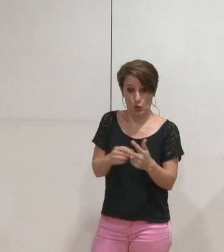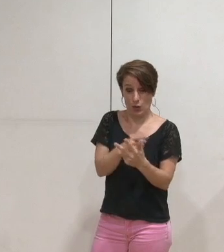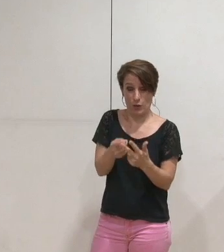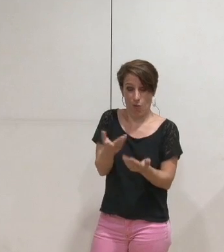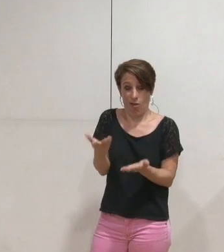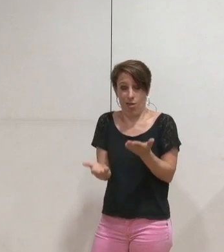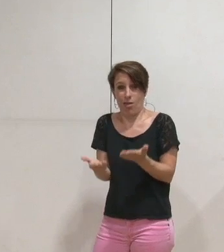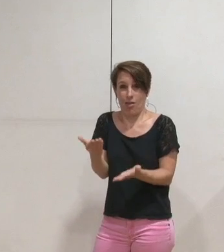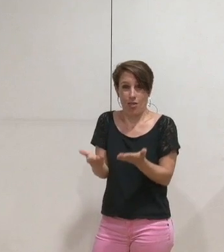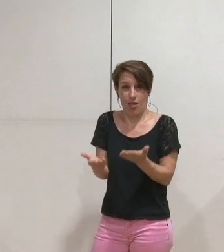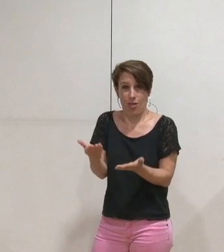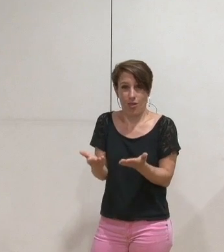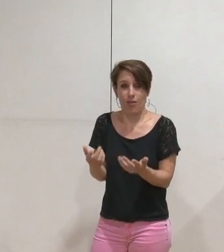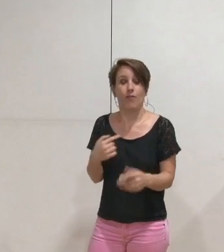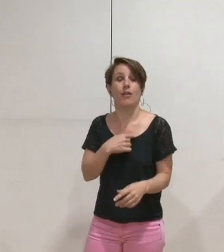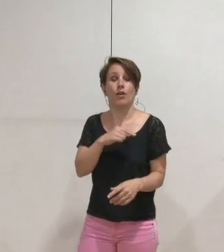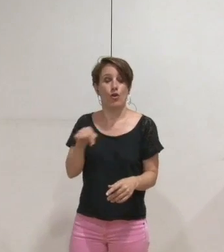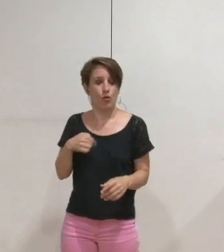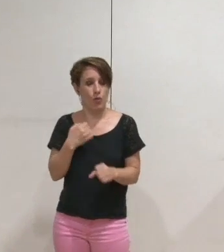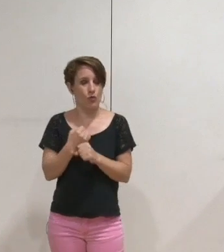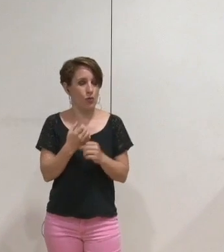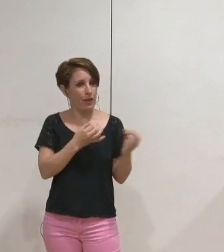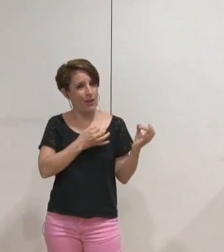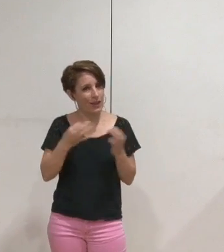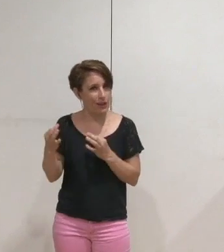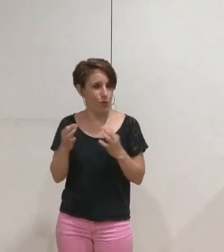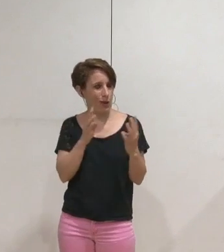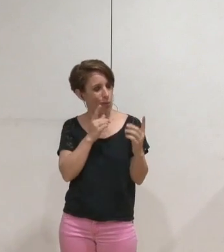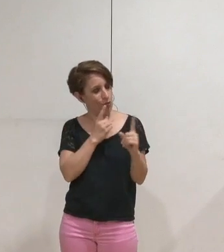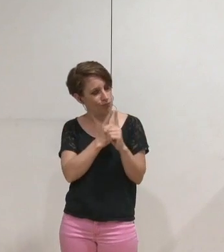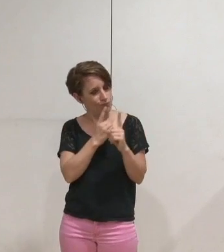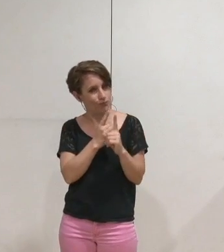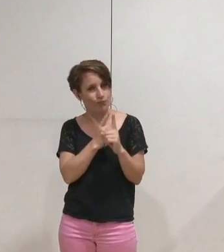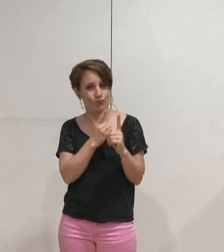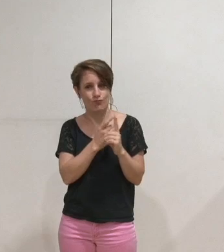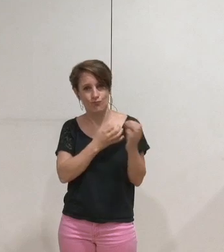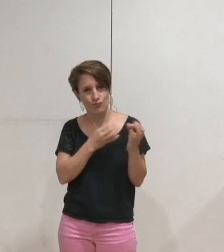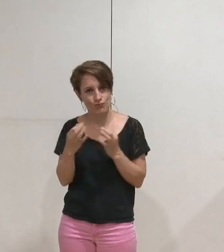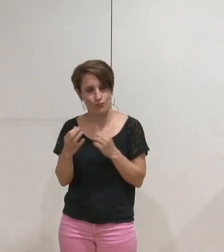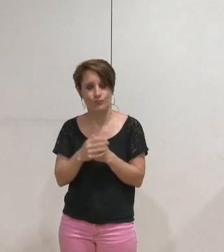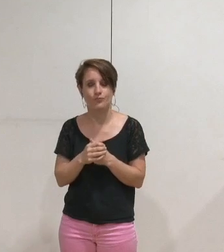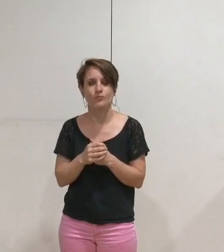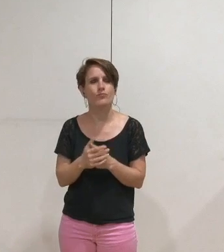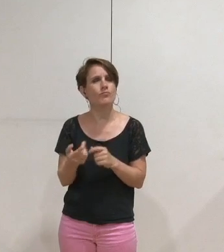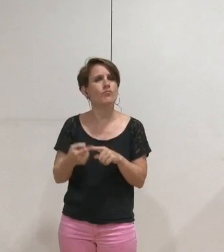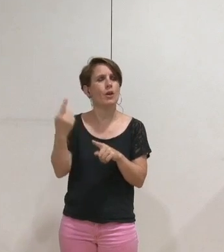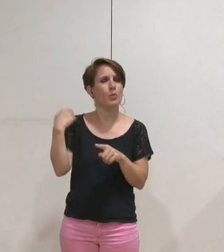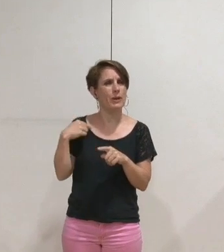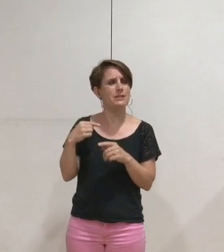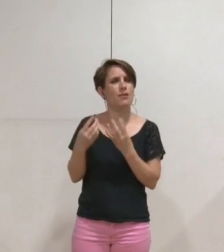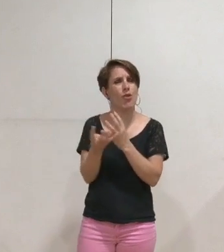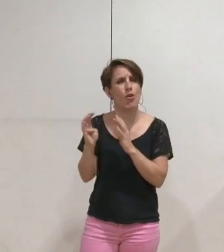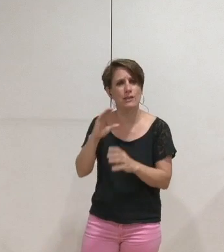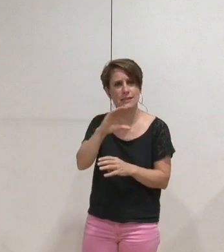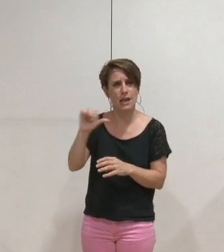sommes en travail et en contact régulier avec un certain nombre de prospects nous avions eu l'occasion lors d'un précédent conseil d'administration